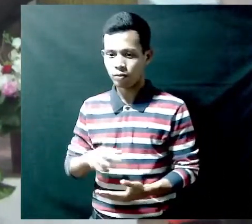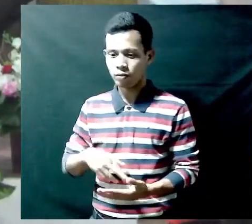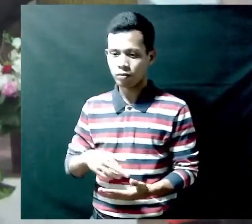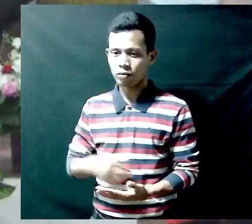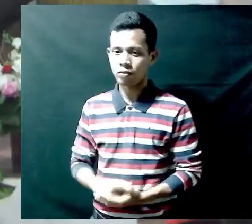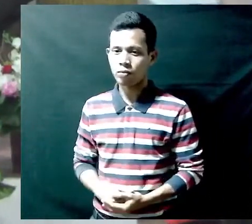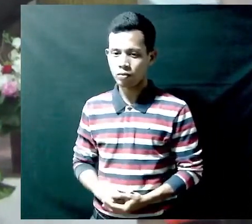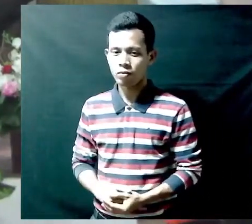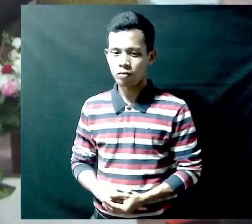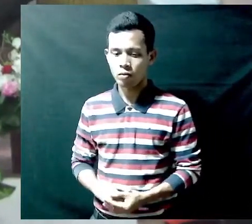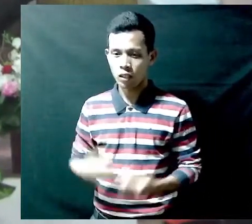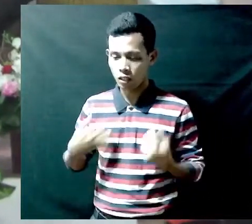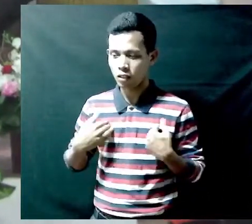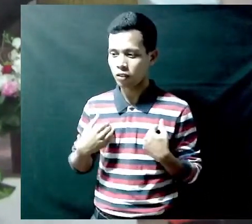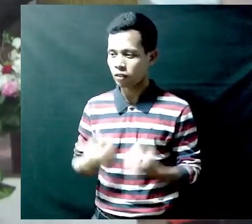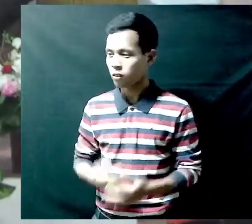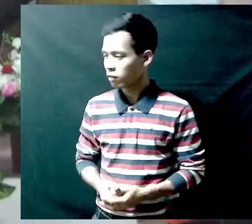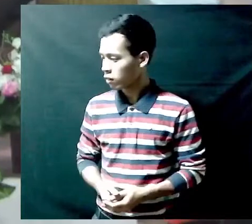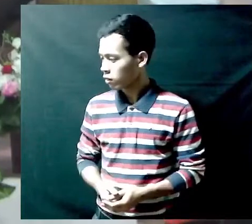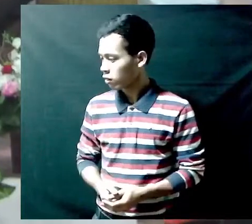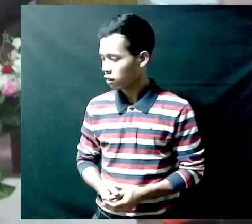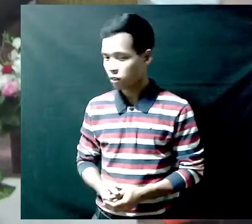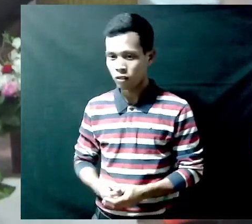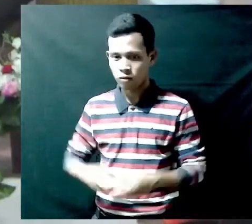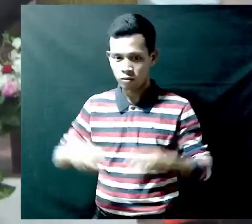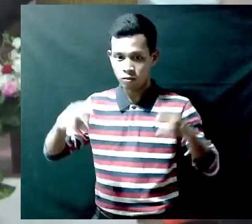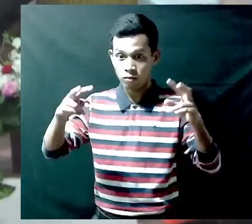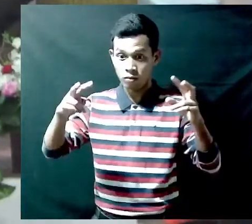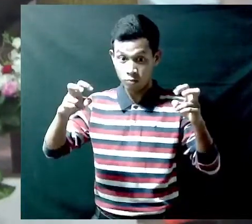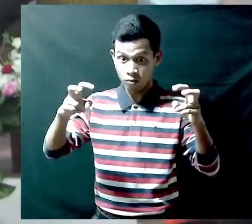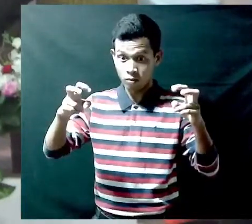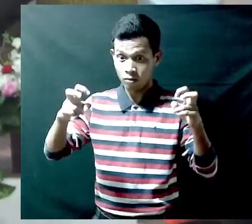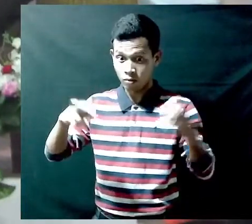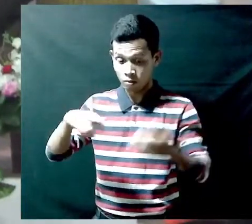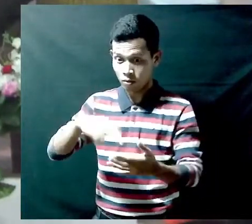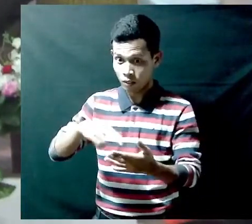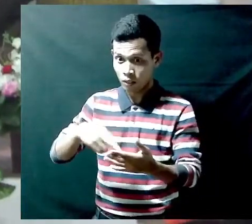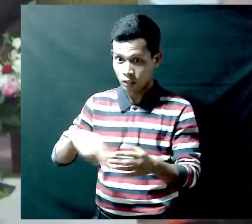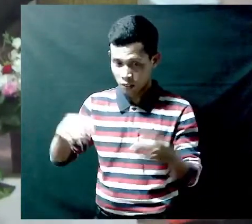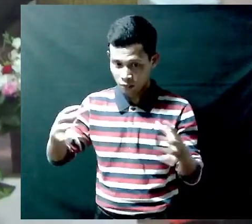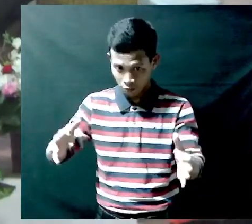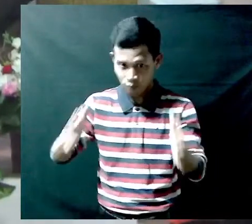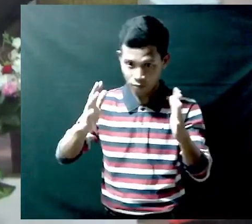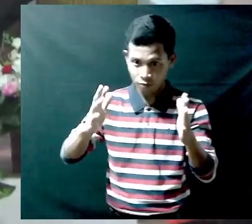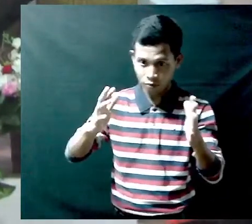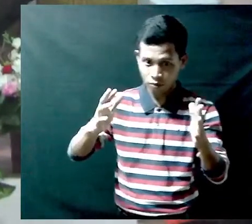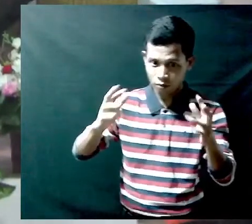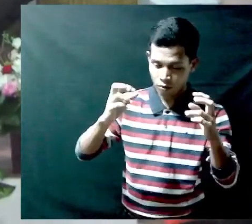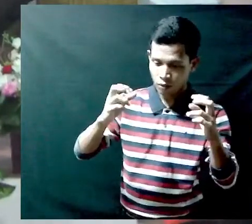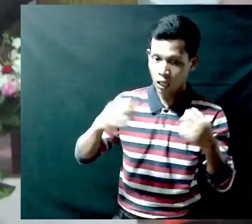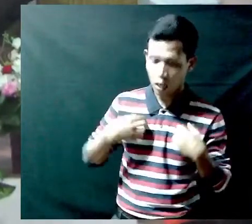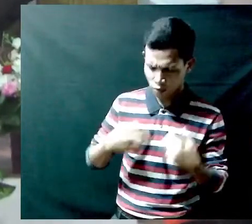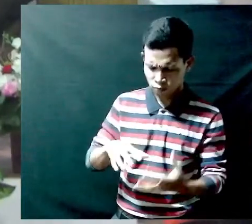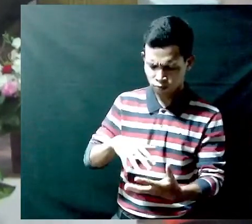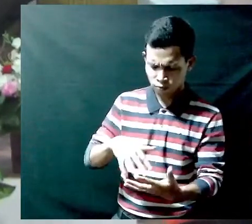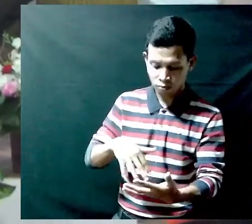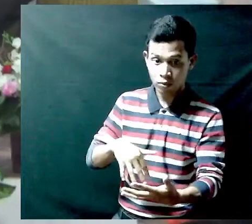Meron po akong statement na nakuha. Pakitsipa yan. Sundan nyo lang ako, papasahin ko ha. Nakuha ko itong statement na to sa isang article.